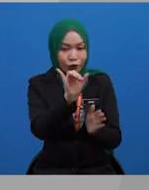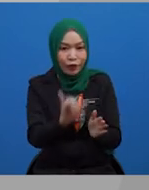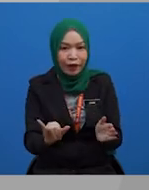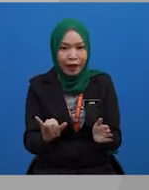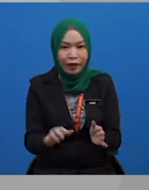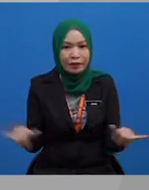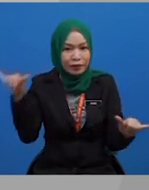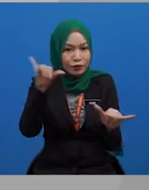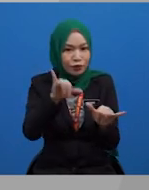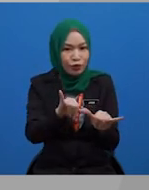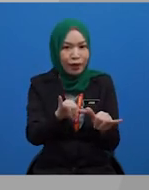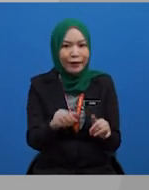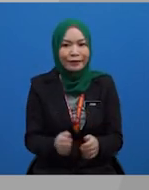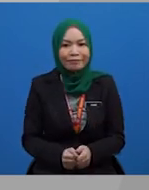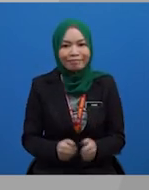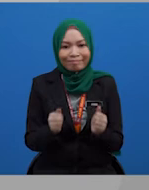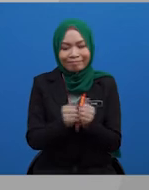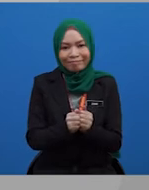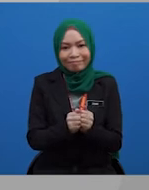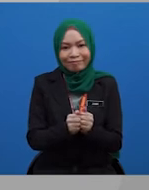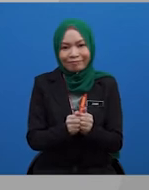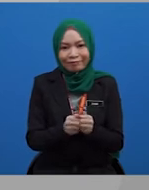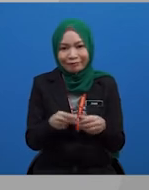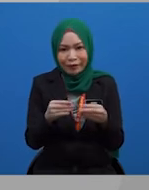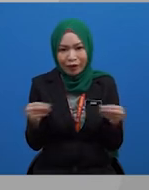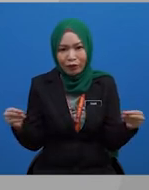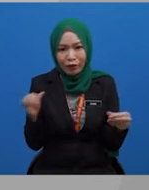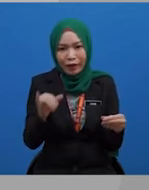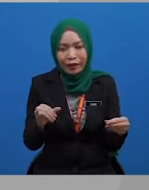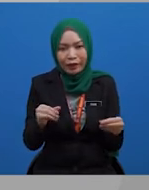relevan yang berkaitan dengan huraian yang diberikan.